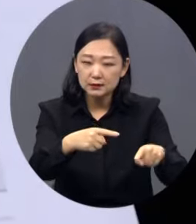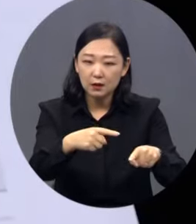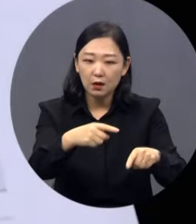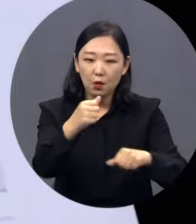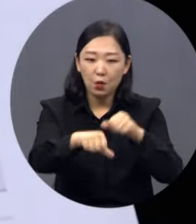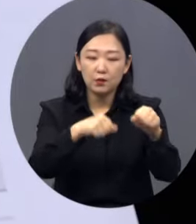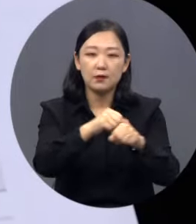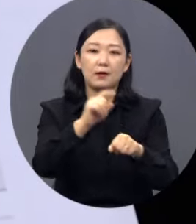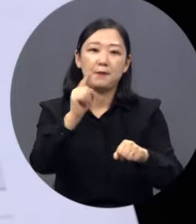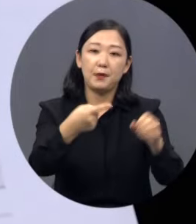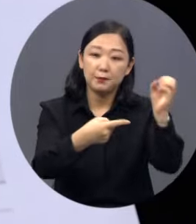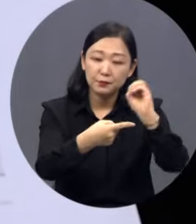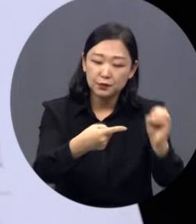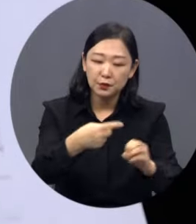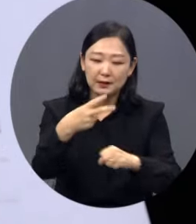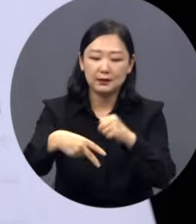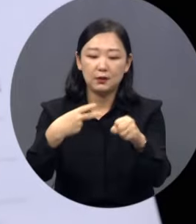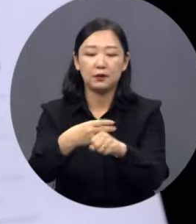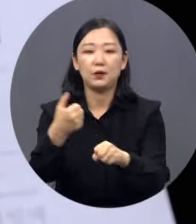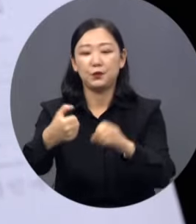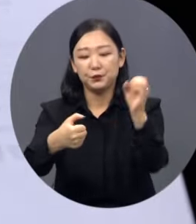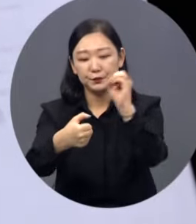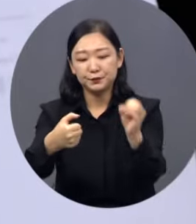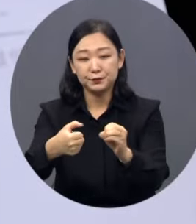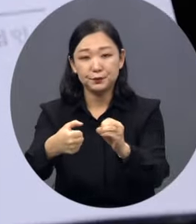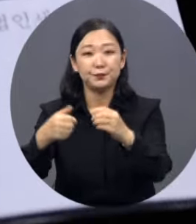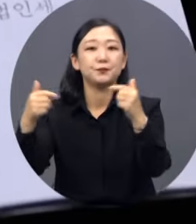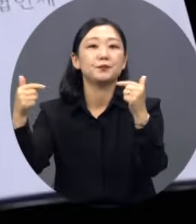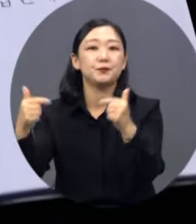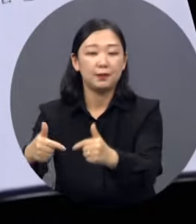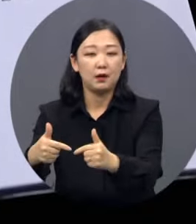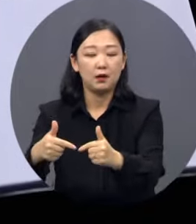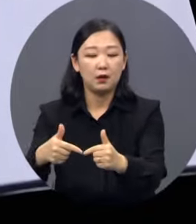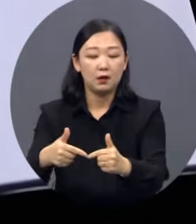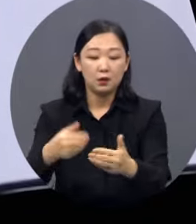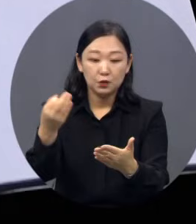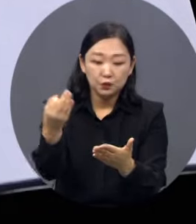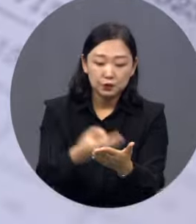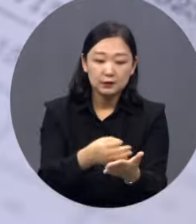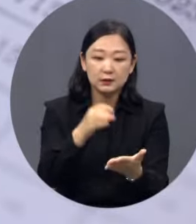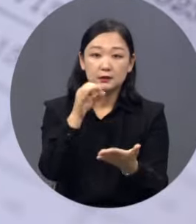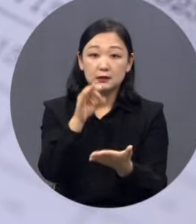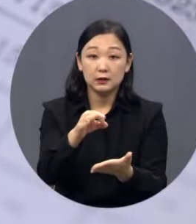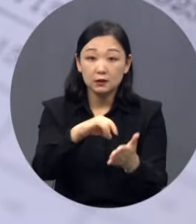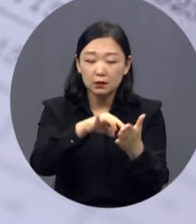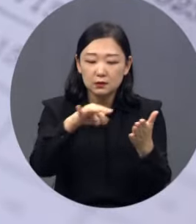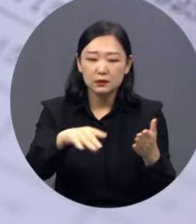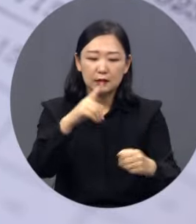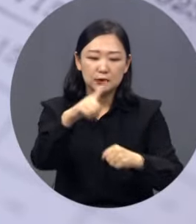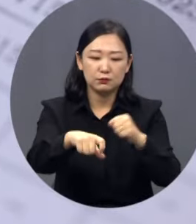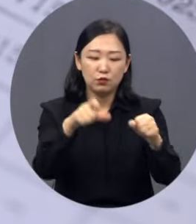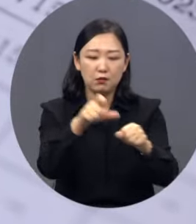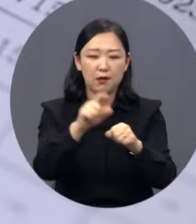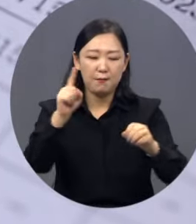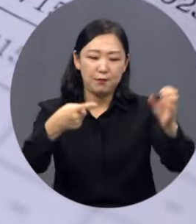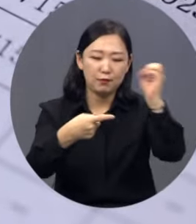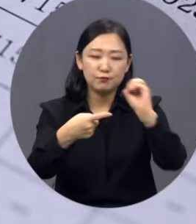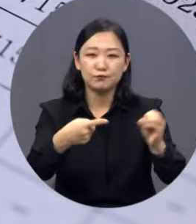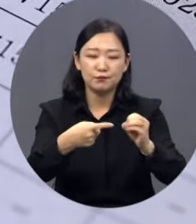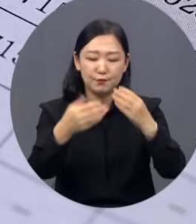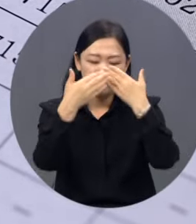100% 2년간 50% 감면받고 취득세와 재산세는 15년간 100%